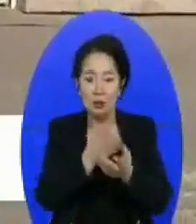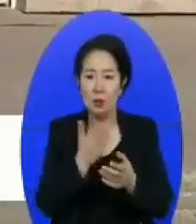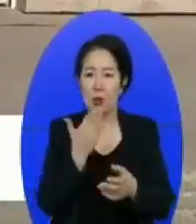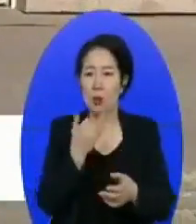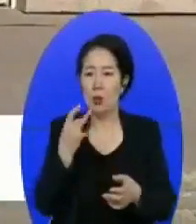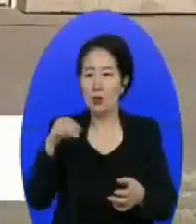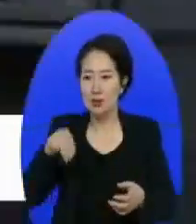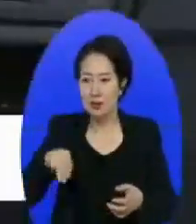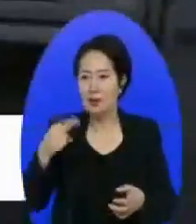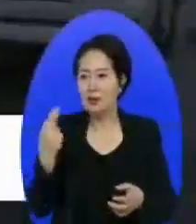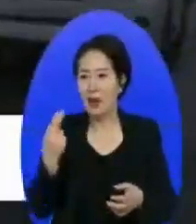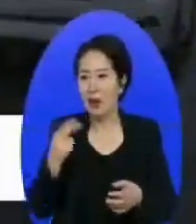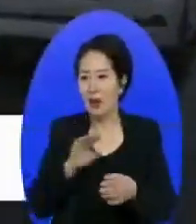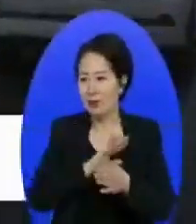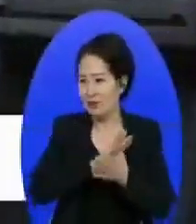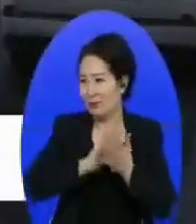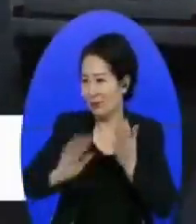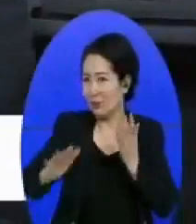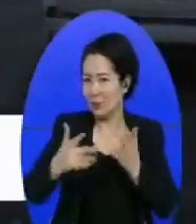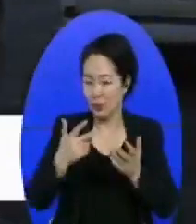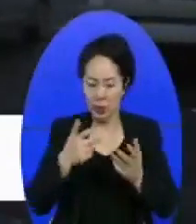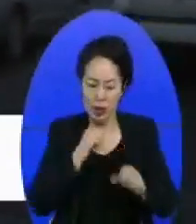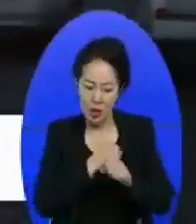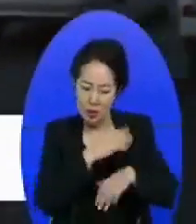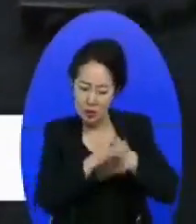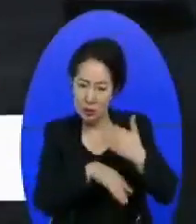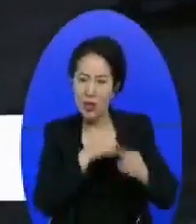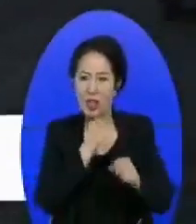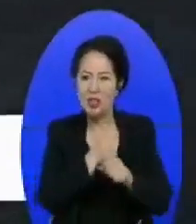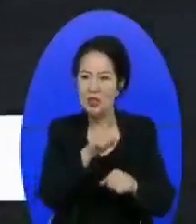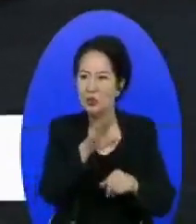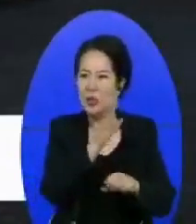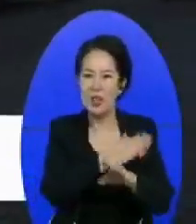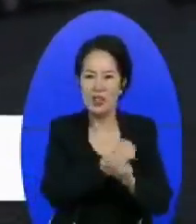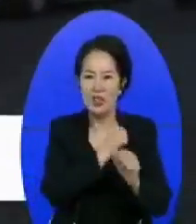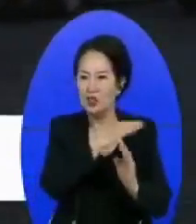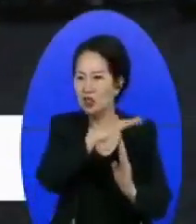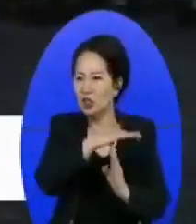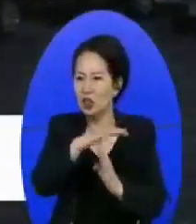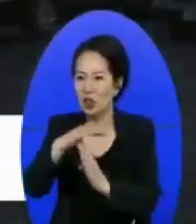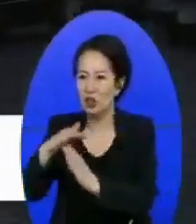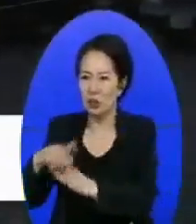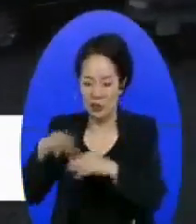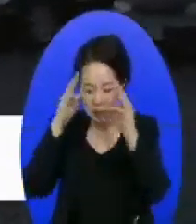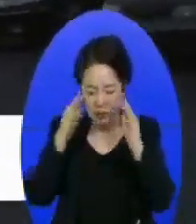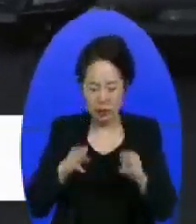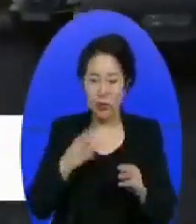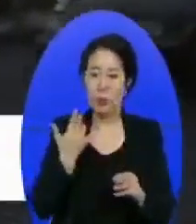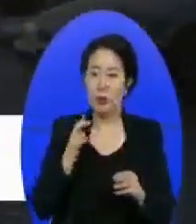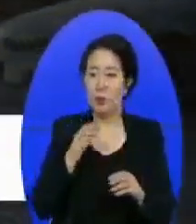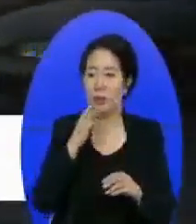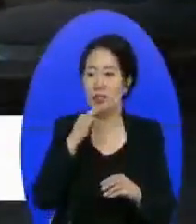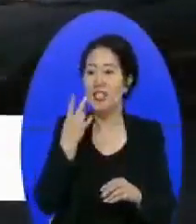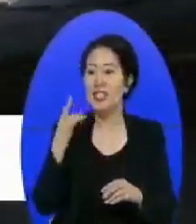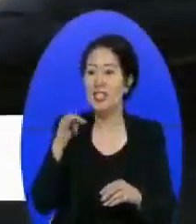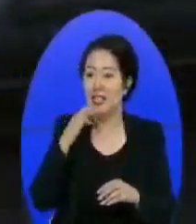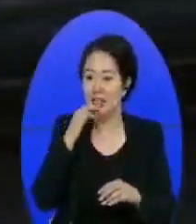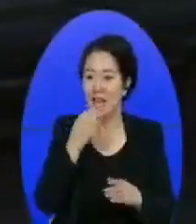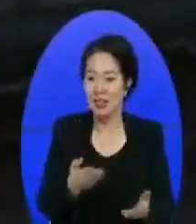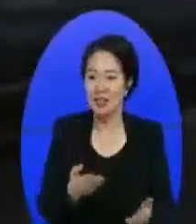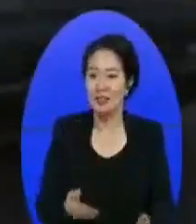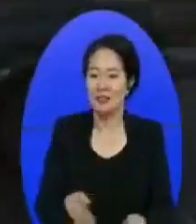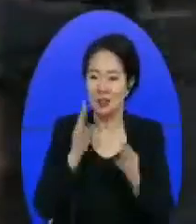урт цагаанд үйлчлэгээ үзүүлж ажиллаж байгаа газруудын үйл ажиллагааг нь эхний ээлжинд зогсоох шийдвэрийг нийслэлээс гаргаад байгаа юм а.